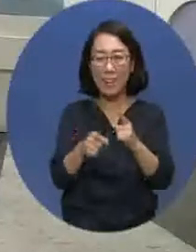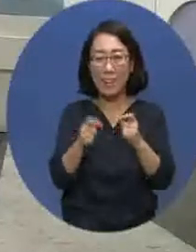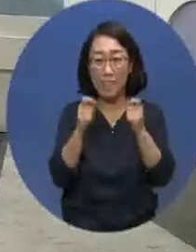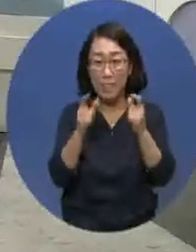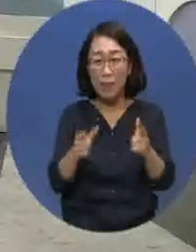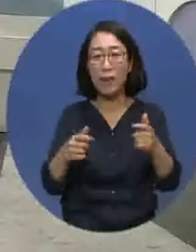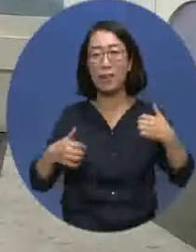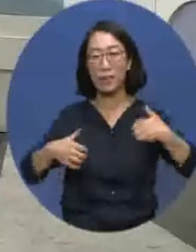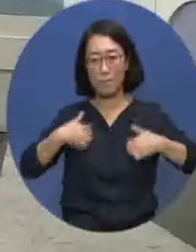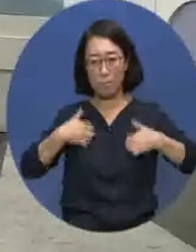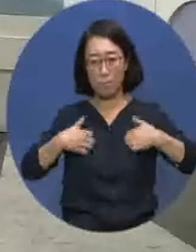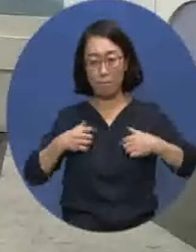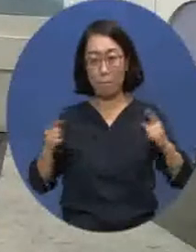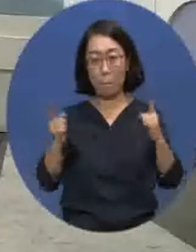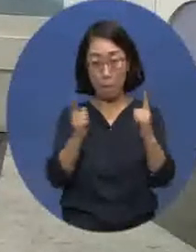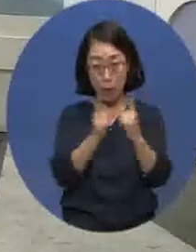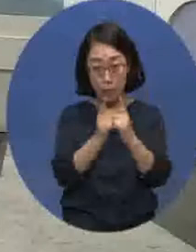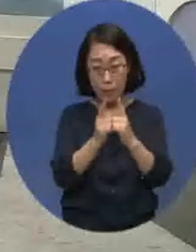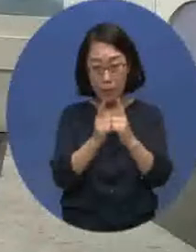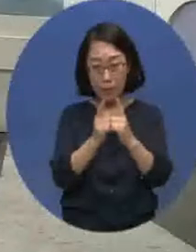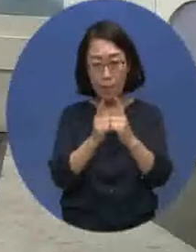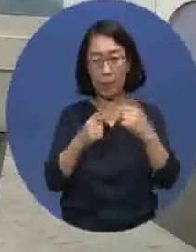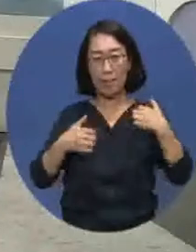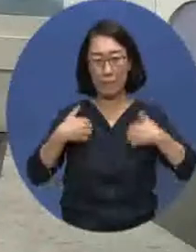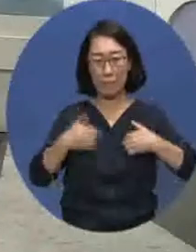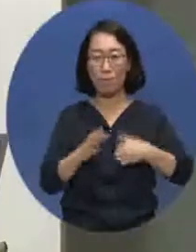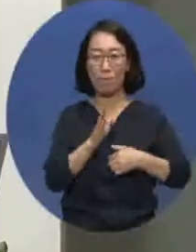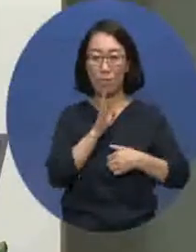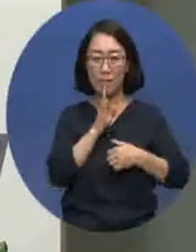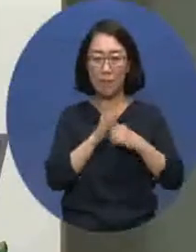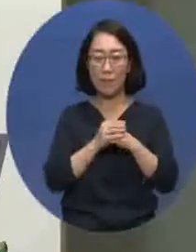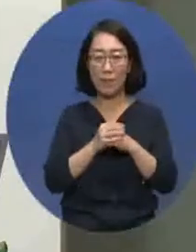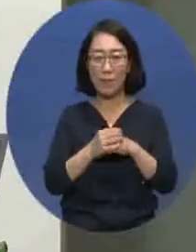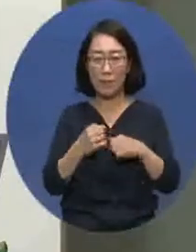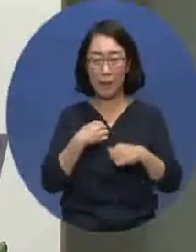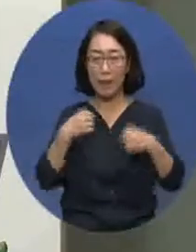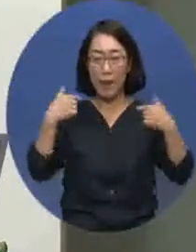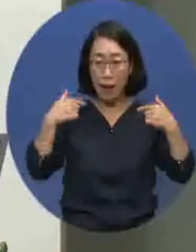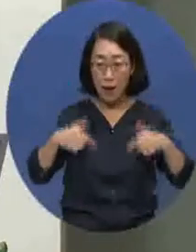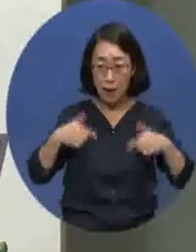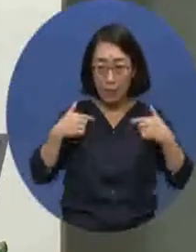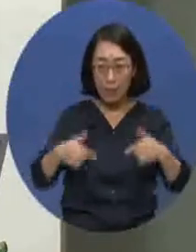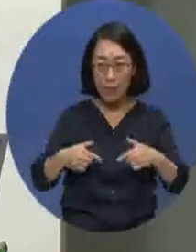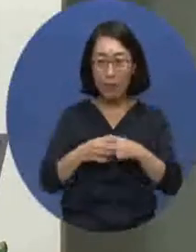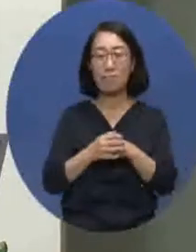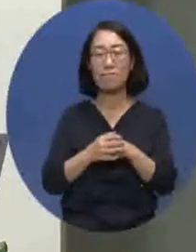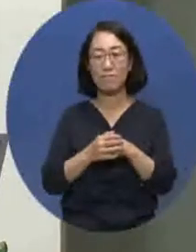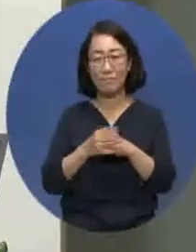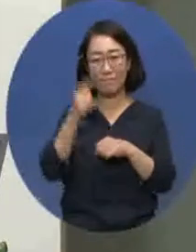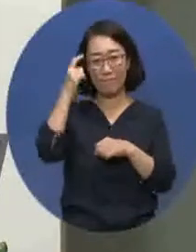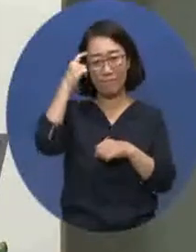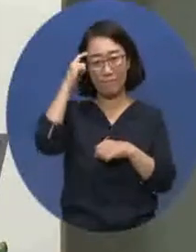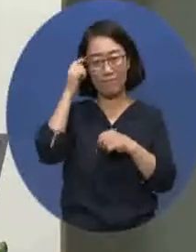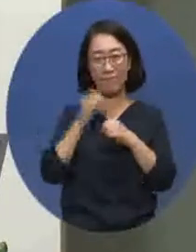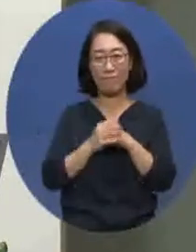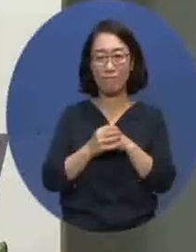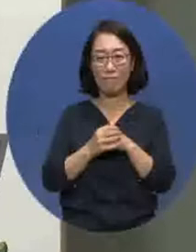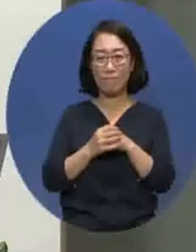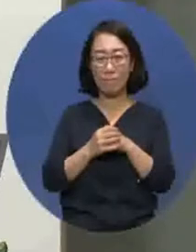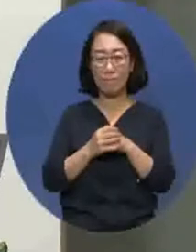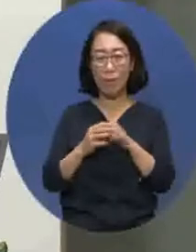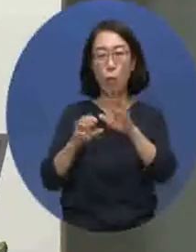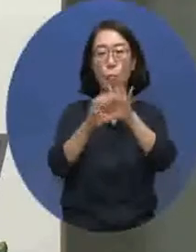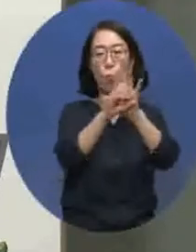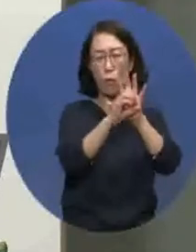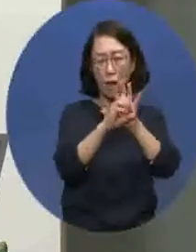것이 우리 만남의 에 기쁨이 아닌가 그래서 제가 항상 주장을 하고 있습니다 예 에 코로